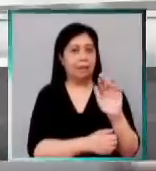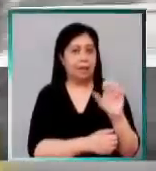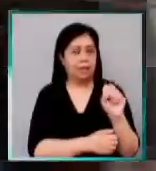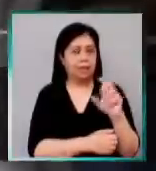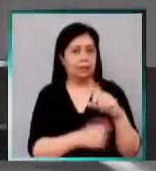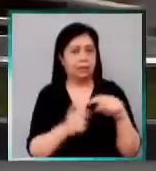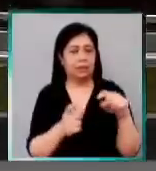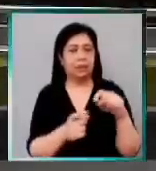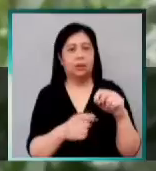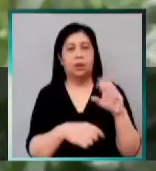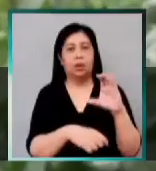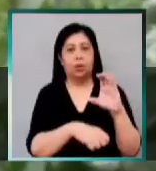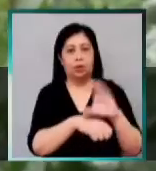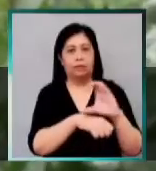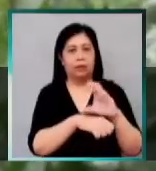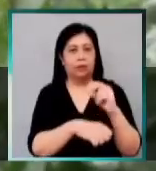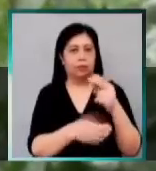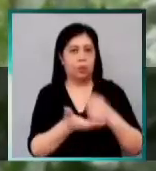Spirit.